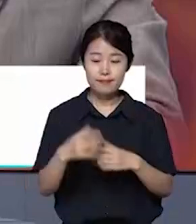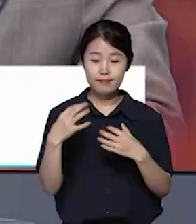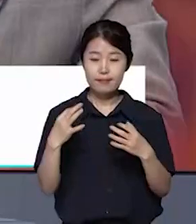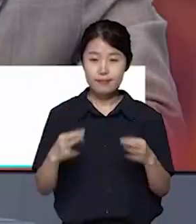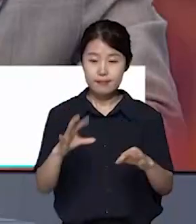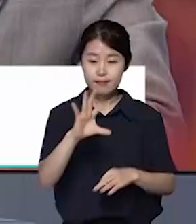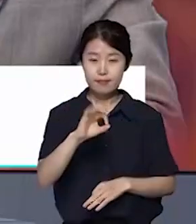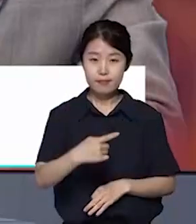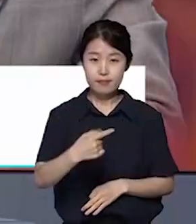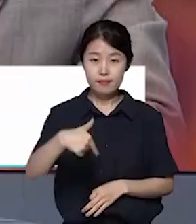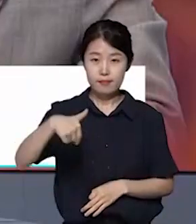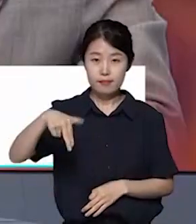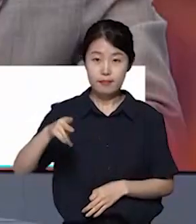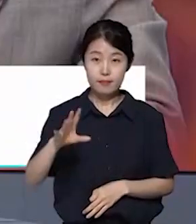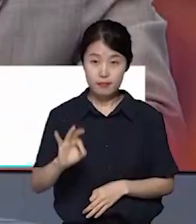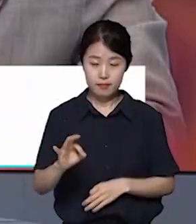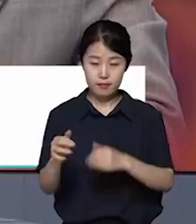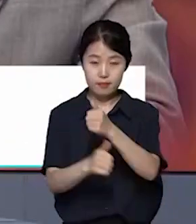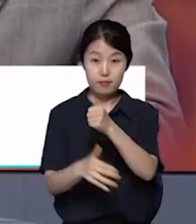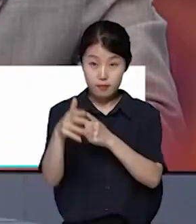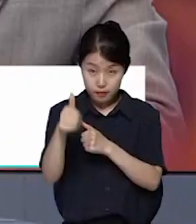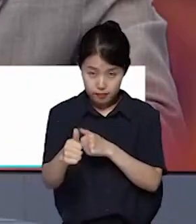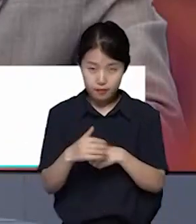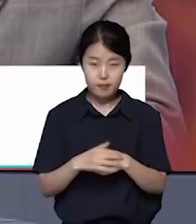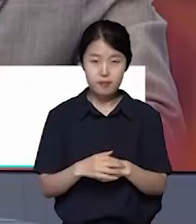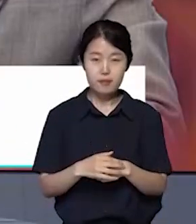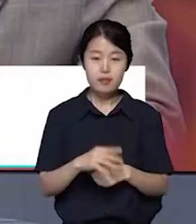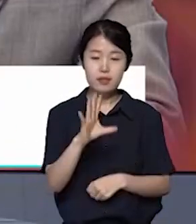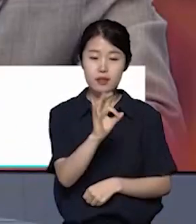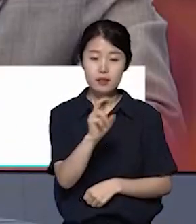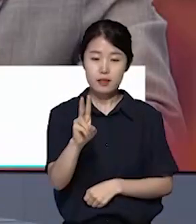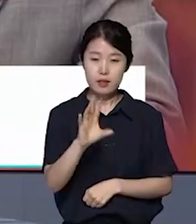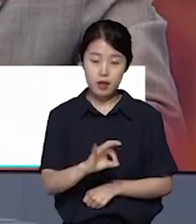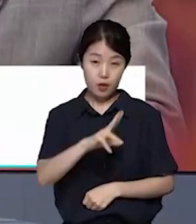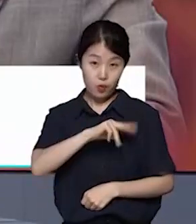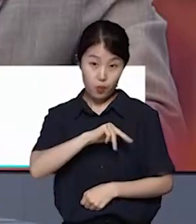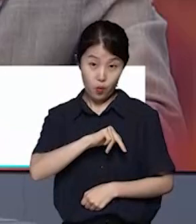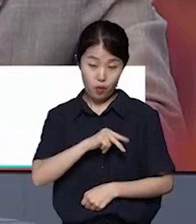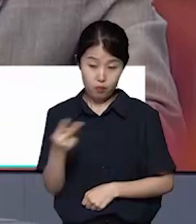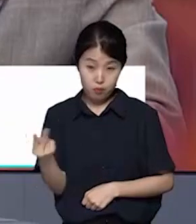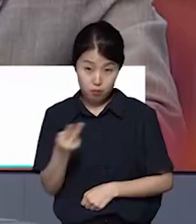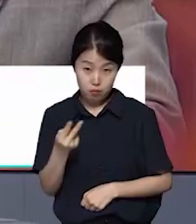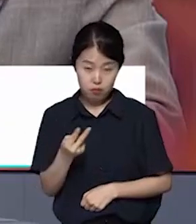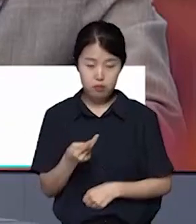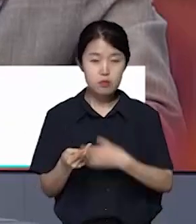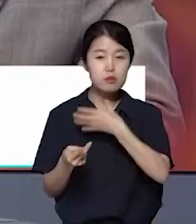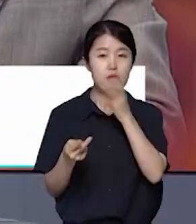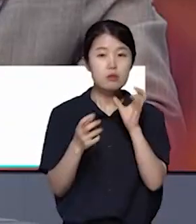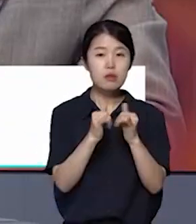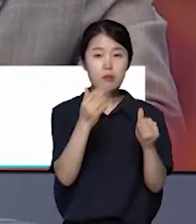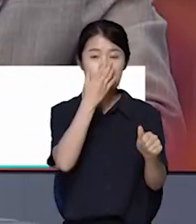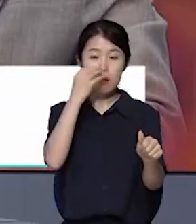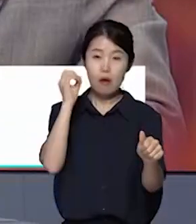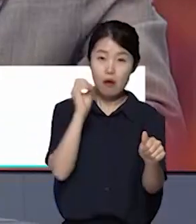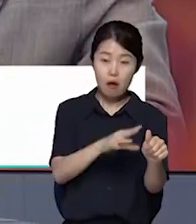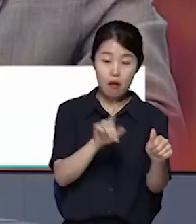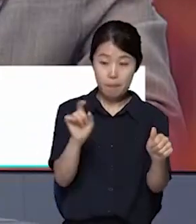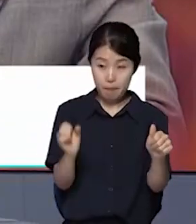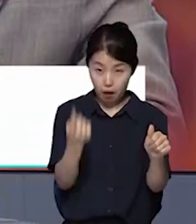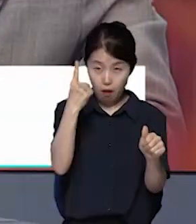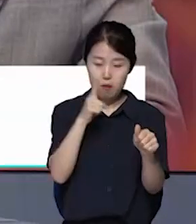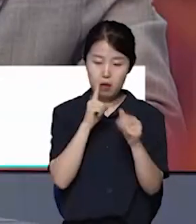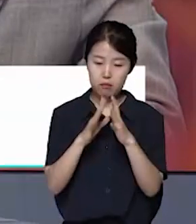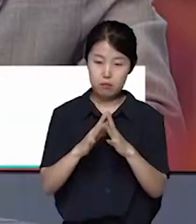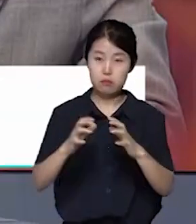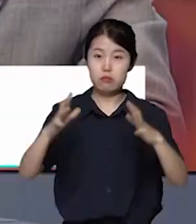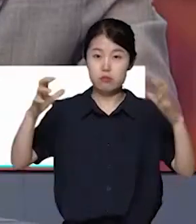김은경 더불어민주당 혁신위원장과 양희원영 의원의 잇단 노인 폄하 발언의 파장이 커지고 있습니다. 혁신위가 해체